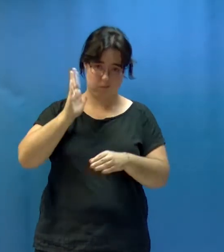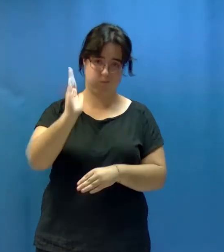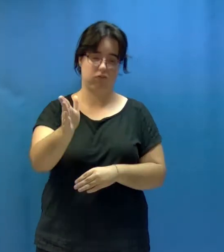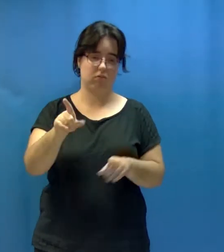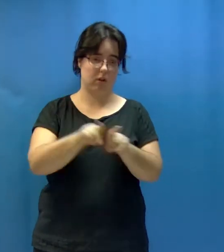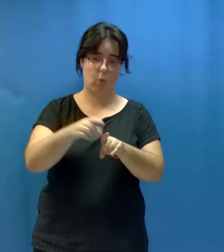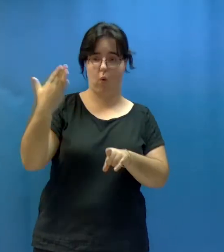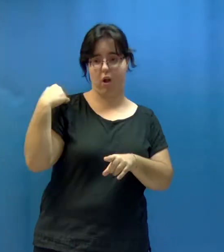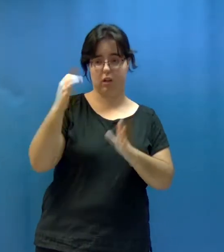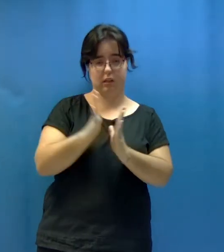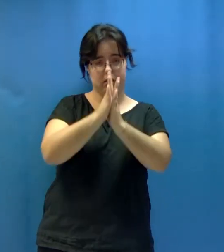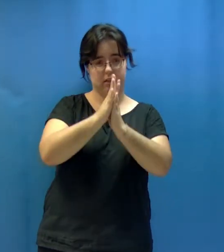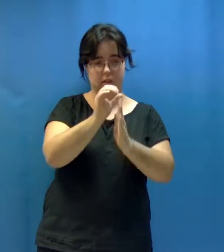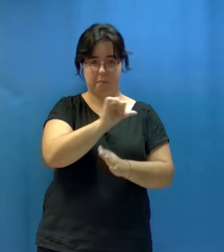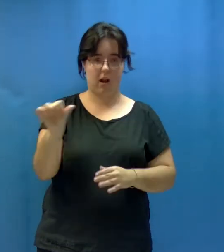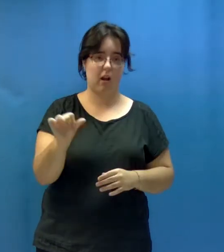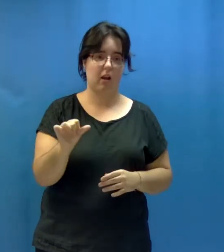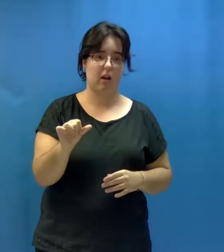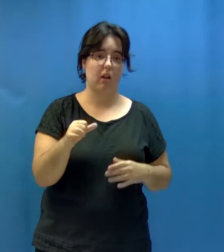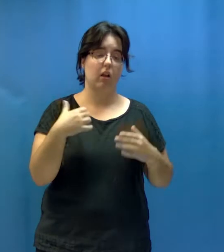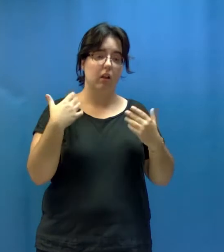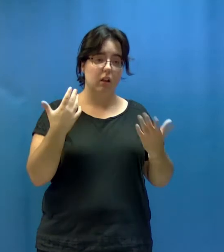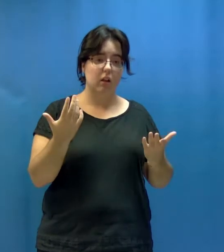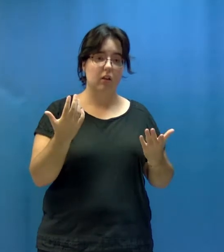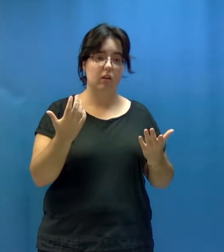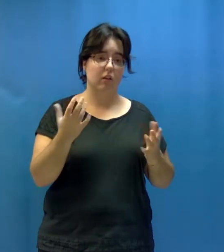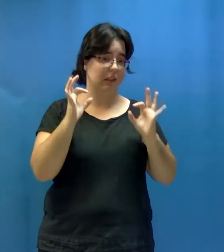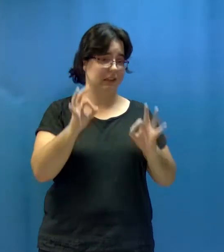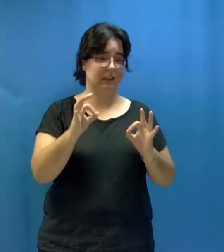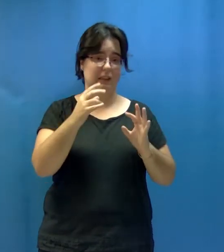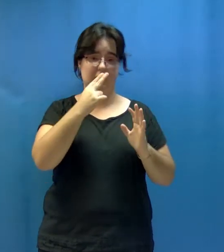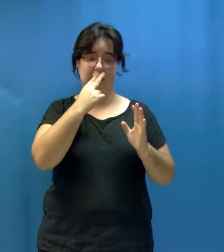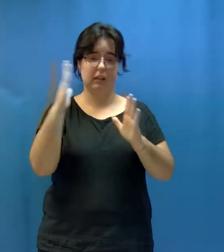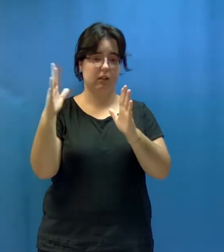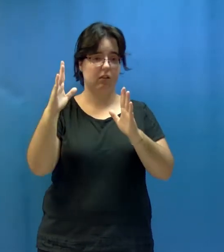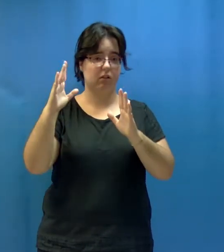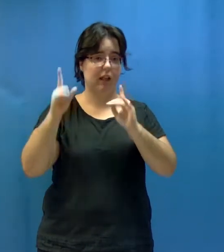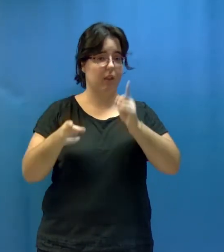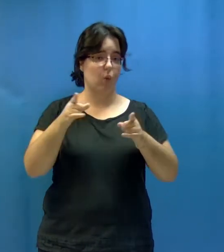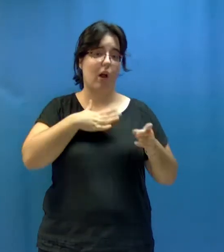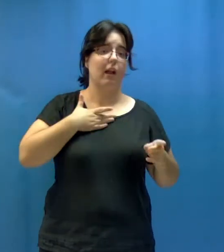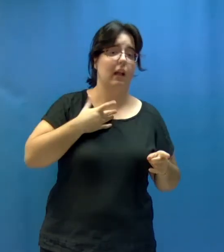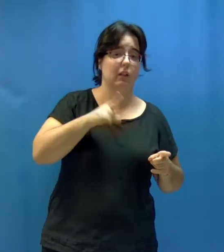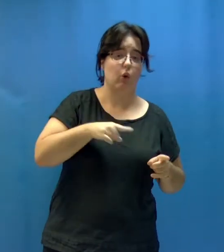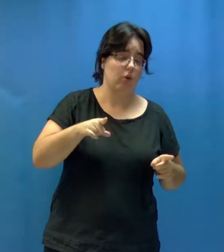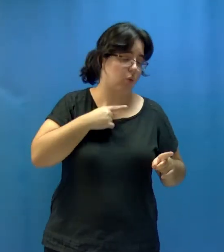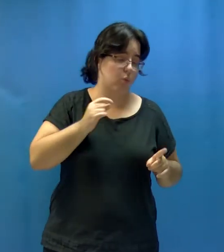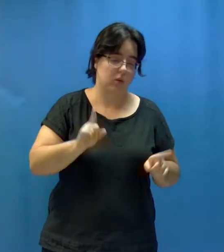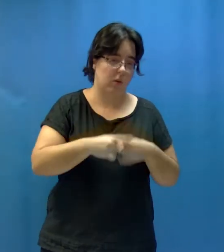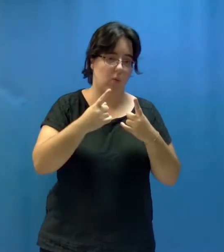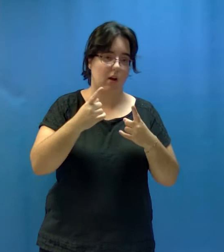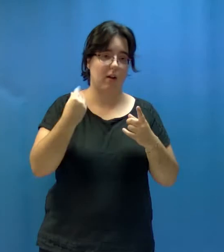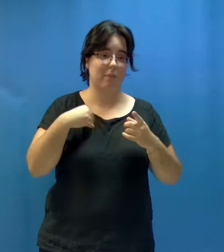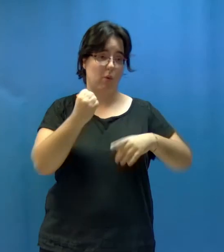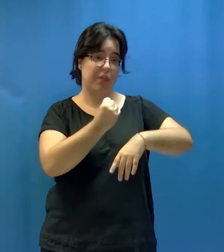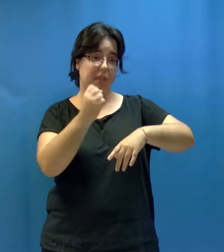Santa. És un símbol d'exaltació de la dictadura, vulguin o no vulguin. I si no, miren aquesta informació ben recent, de novembre de 2010.